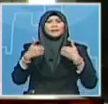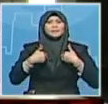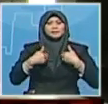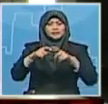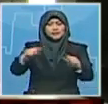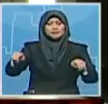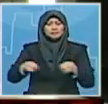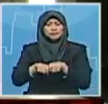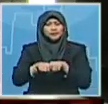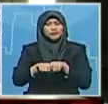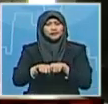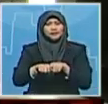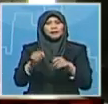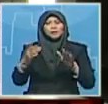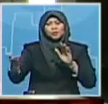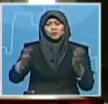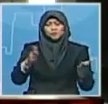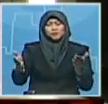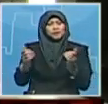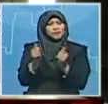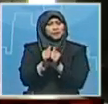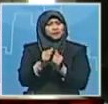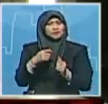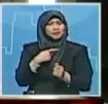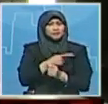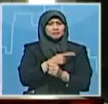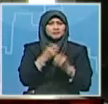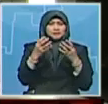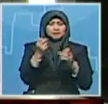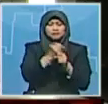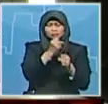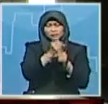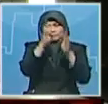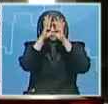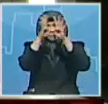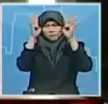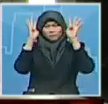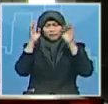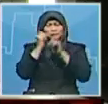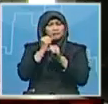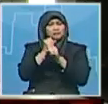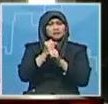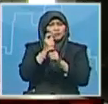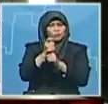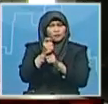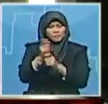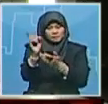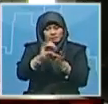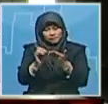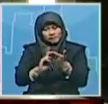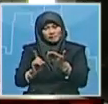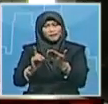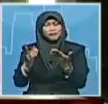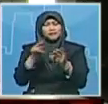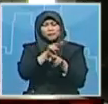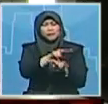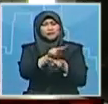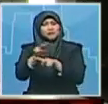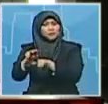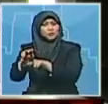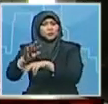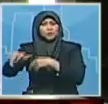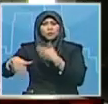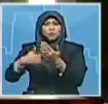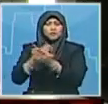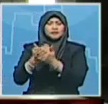di lapangan berbanding dengan kita yang mempunyai banyak tugas. JKR tugas design dia juga, memantau dia juga